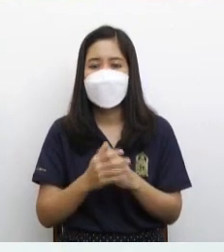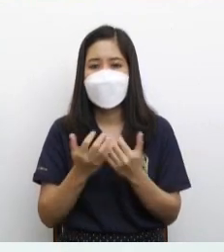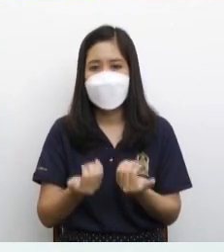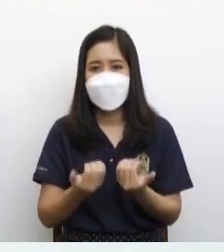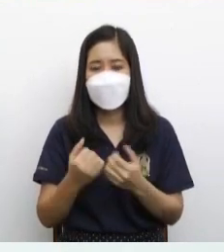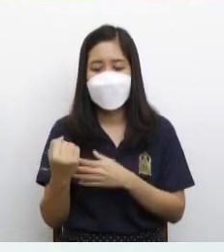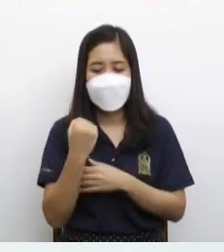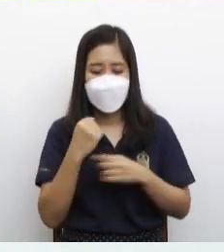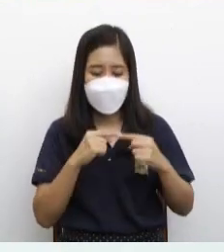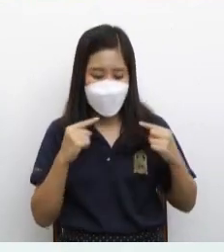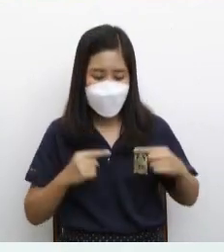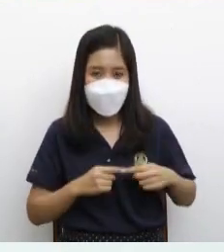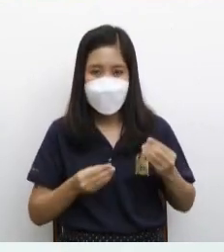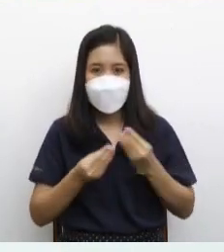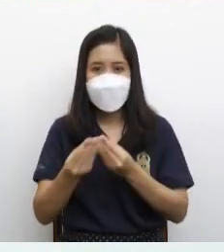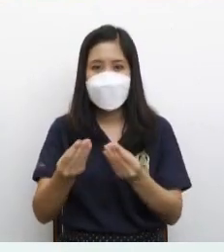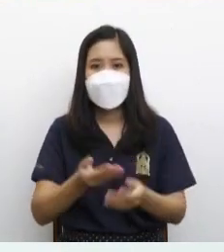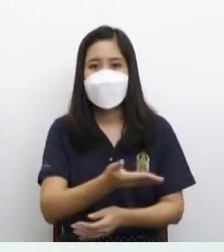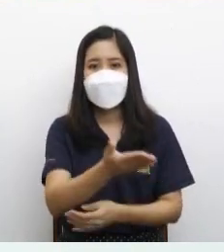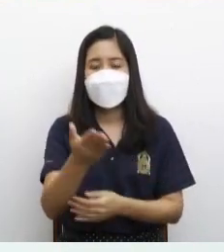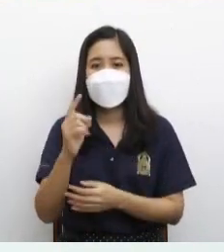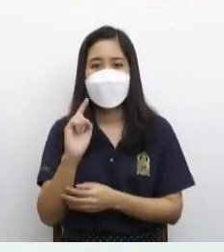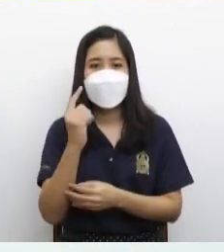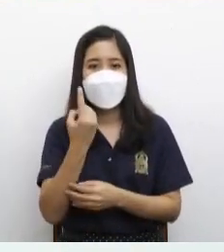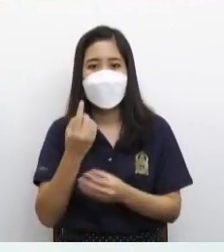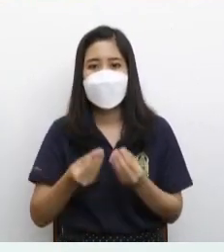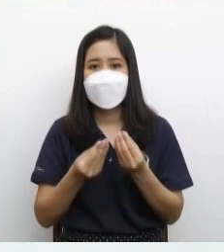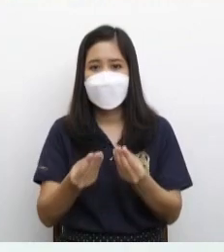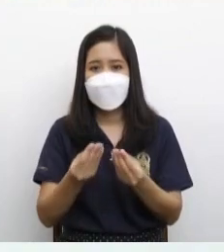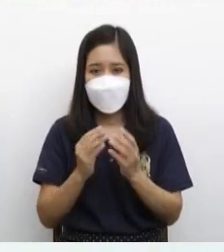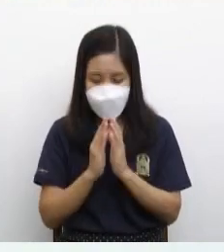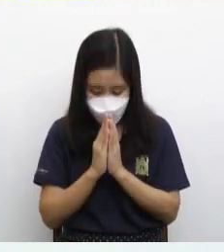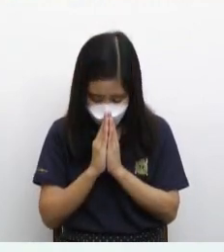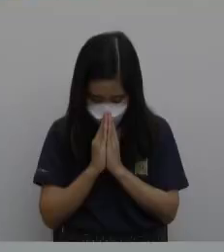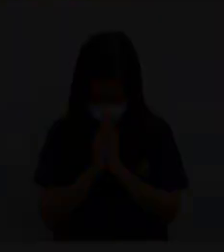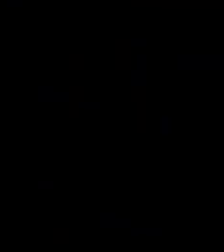ขอเป็นกำลังใจให้กับทุกๆท่านอีกครั้งหนึ่งครับด้วยความเคารพครับสวัสดีครับอ่า